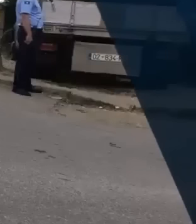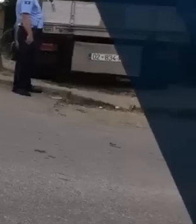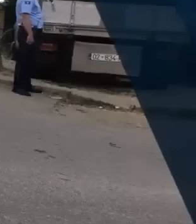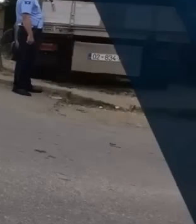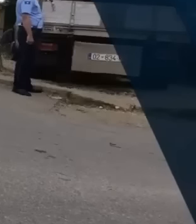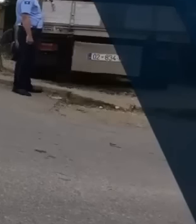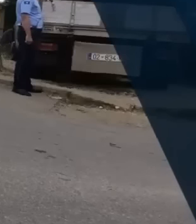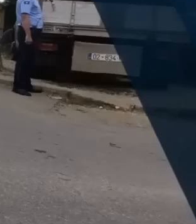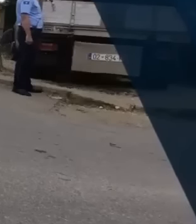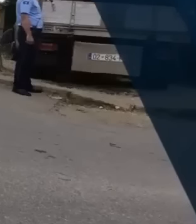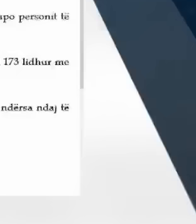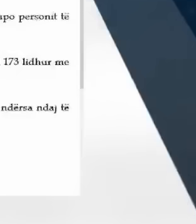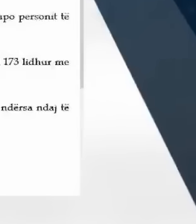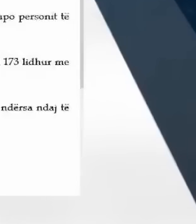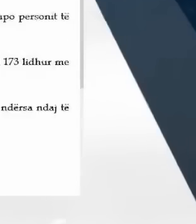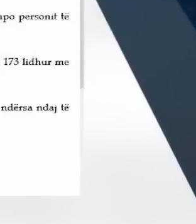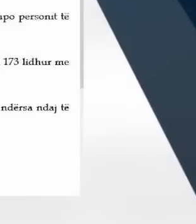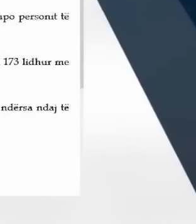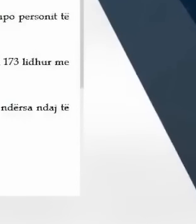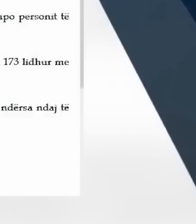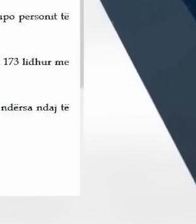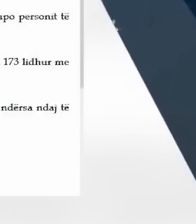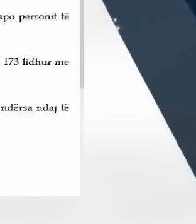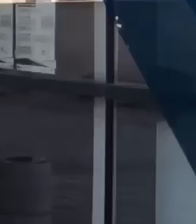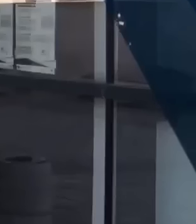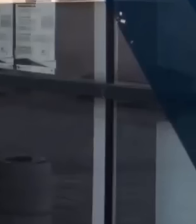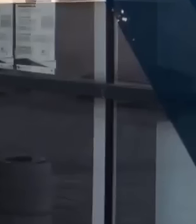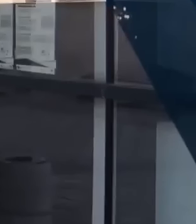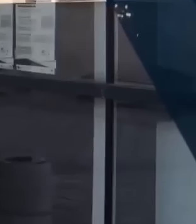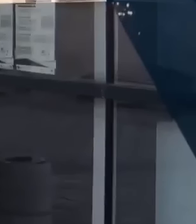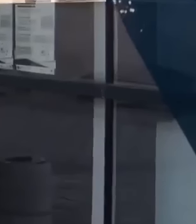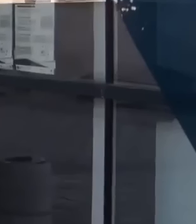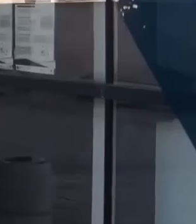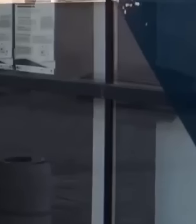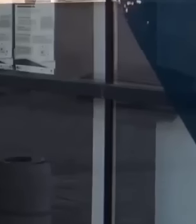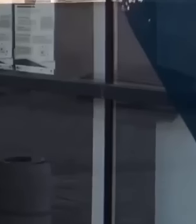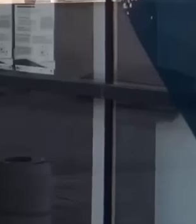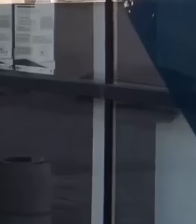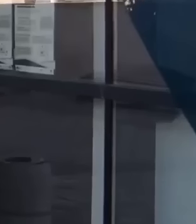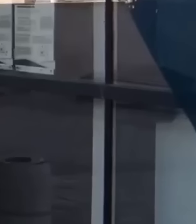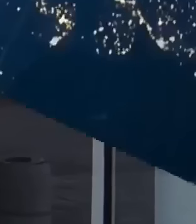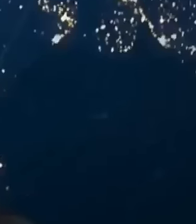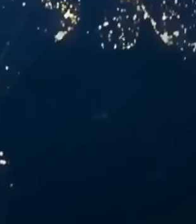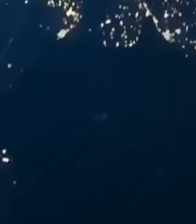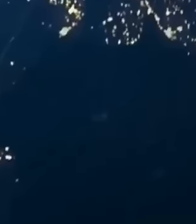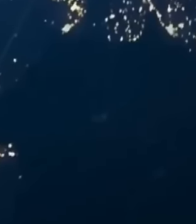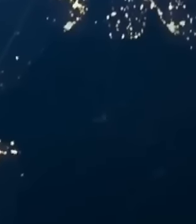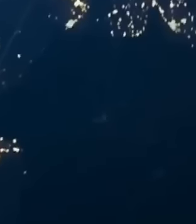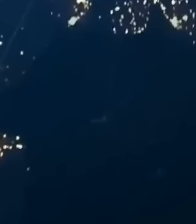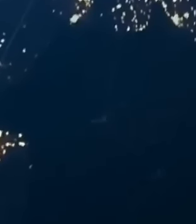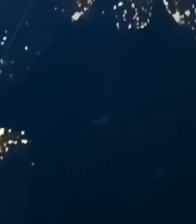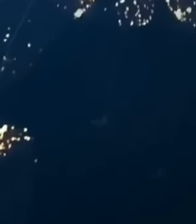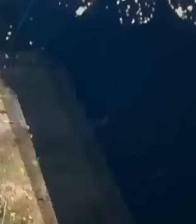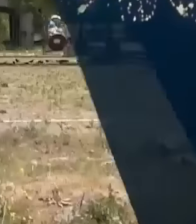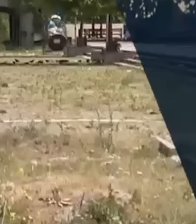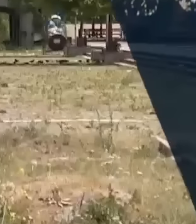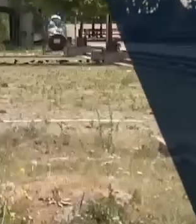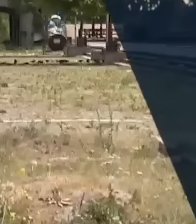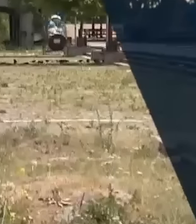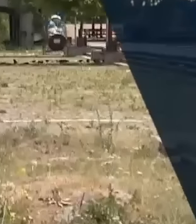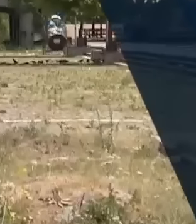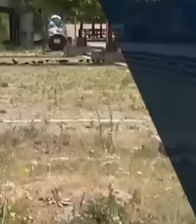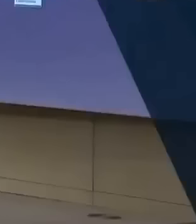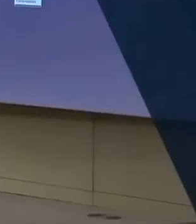Një grua plagoset nga bashkëshorti në fush Kosovë, i dyshuari arrestohet, prokuroria kishte kërkuar arrest shtëpiak, gjykata e kishte liruar.